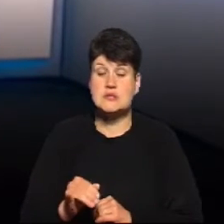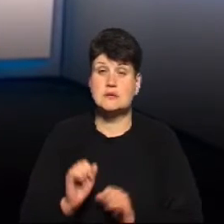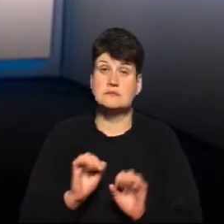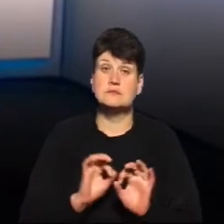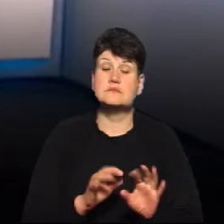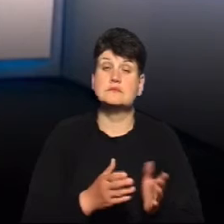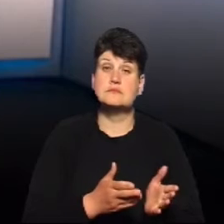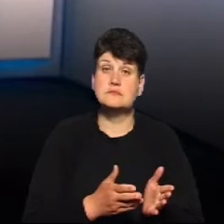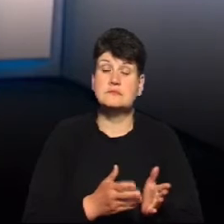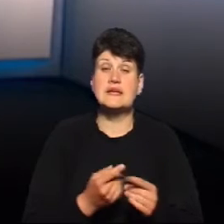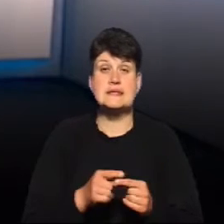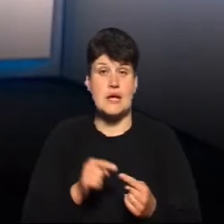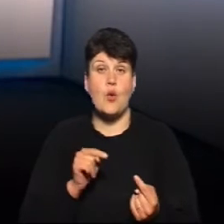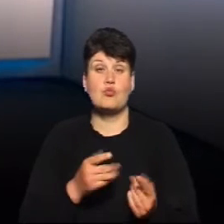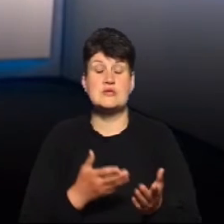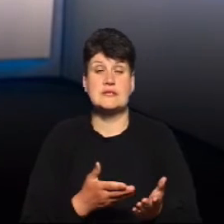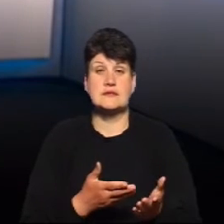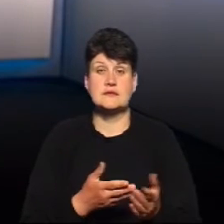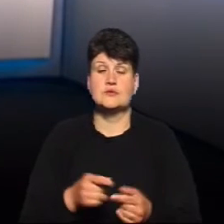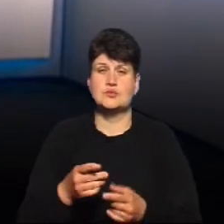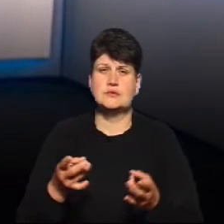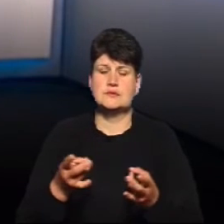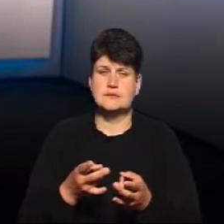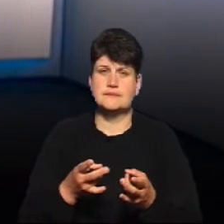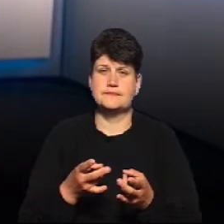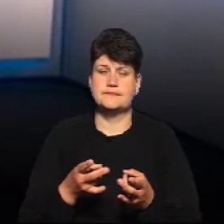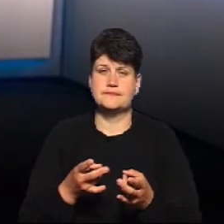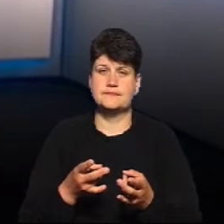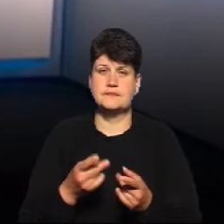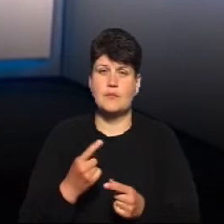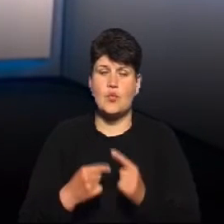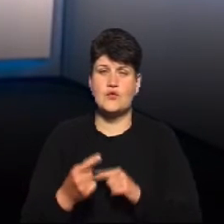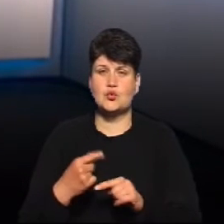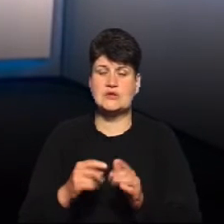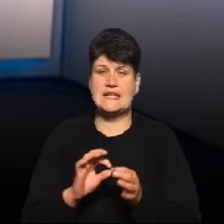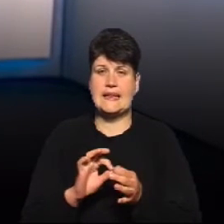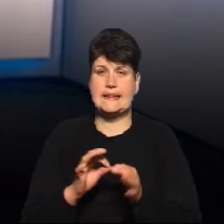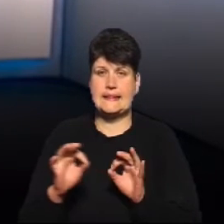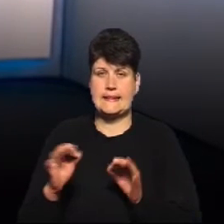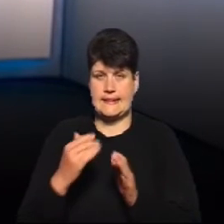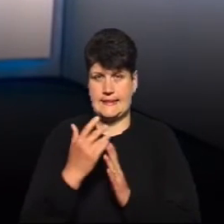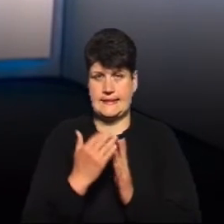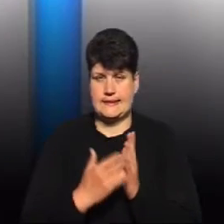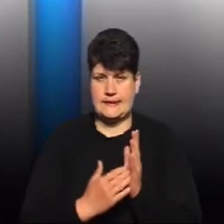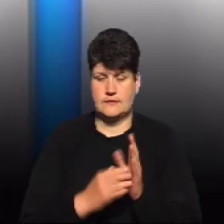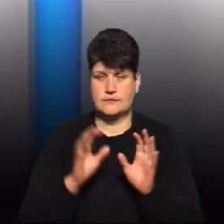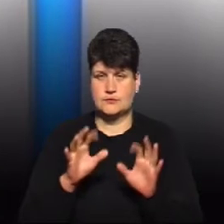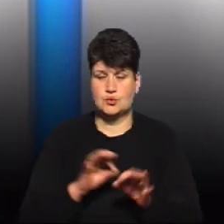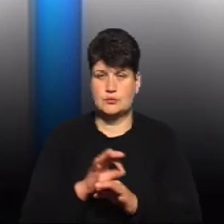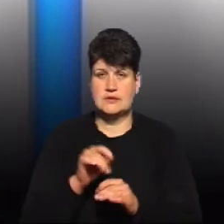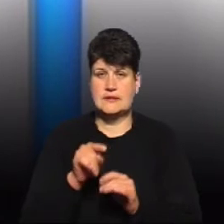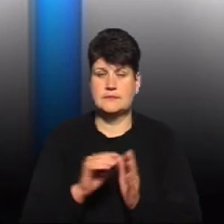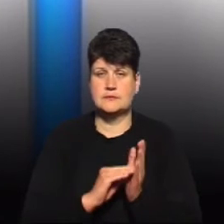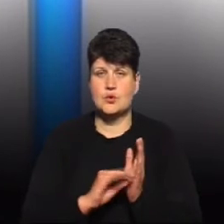опозиція, і в них тут варто, знову ж таки, свої острахи на цьому. Повернутися до тексту законопроекту, в ньому йде чітко, що, скажімо, статус олігарха,